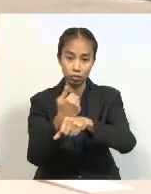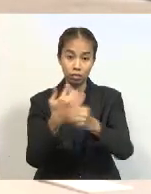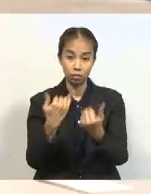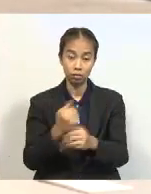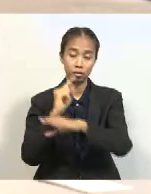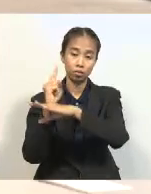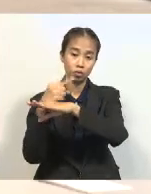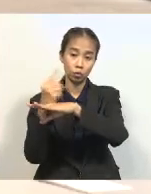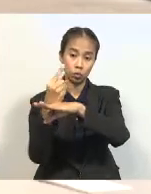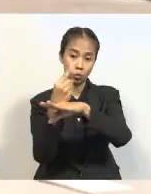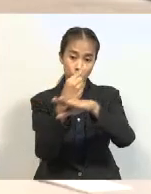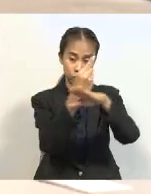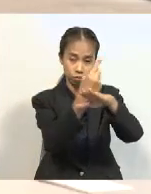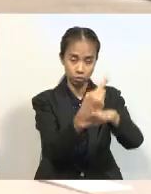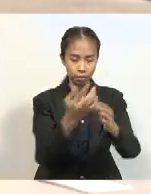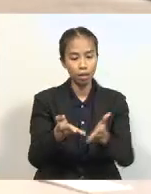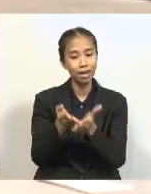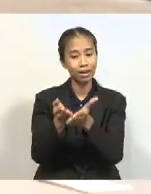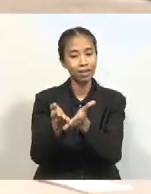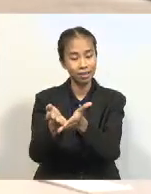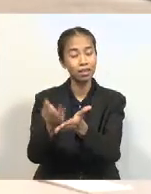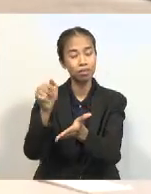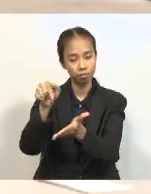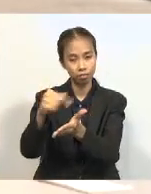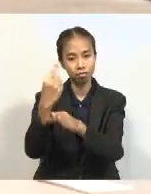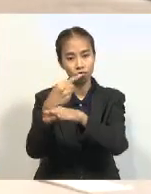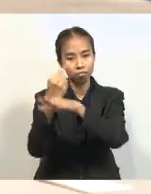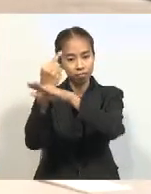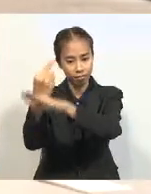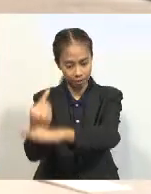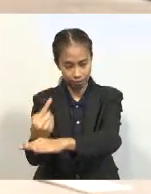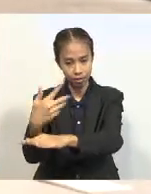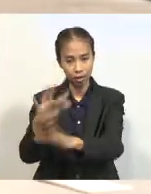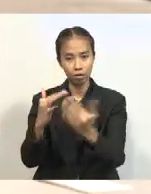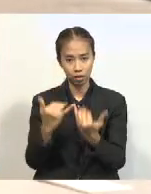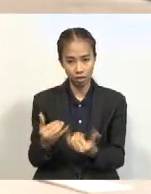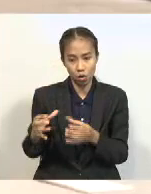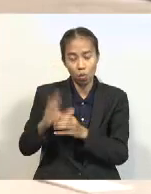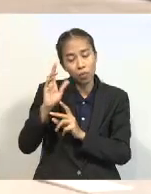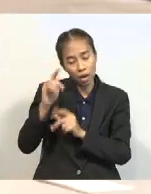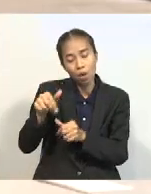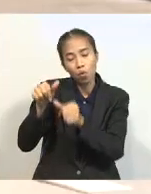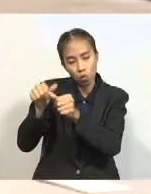เฮลิคอปเตอร์ไปยังเรือหลวงอ่างทองค่ะซึ่งขณะนี้นะคะทีมข่าวของเราก็ได้อยู่ในพื้นที่